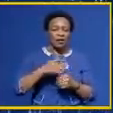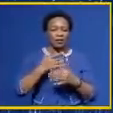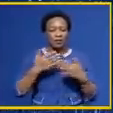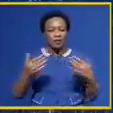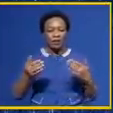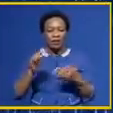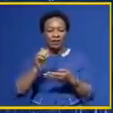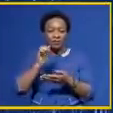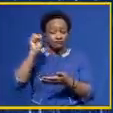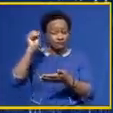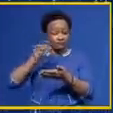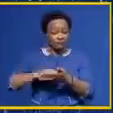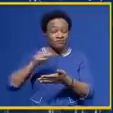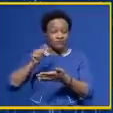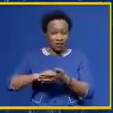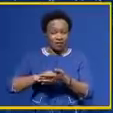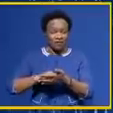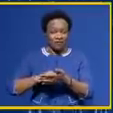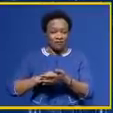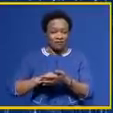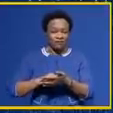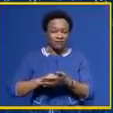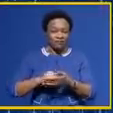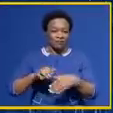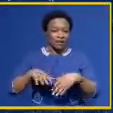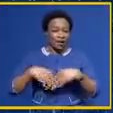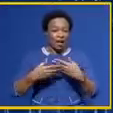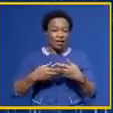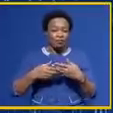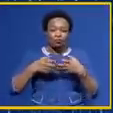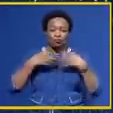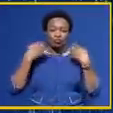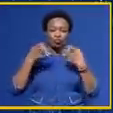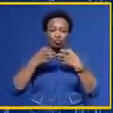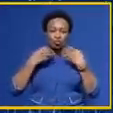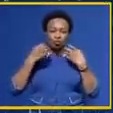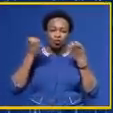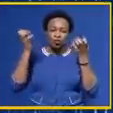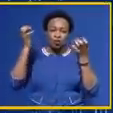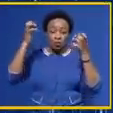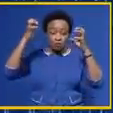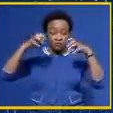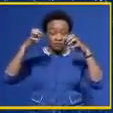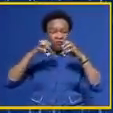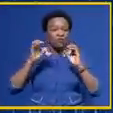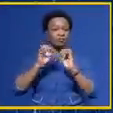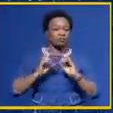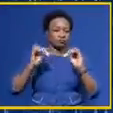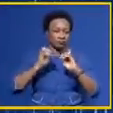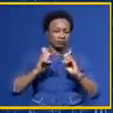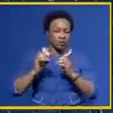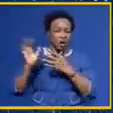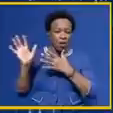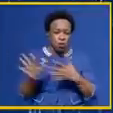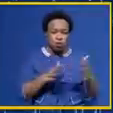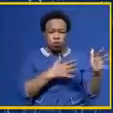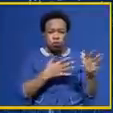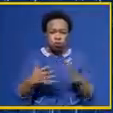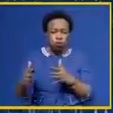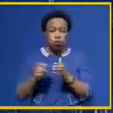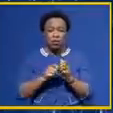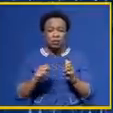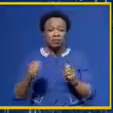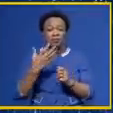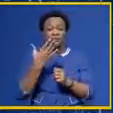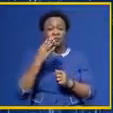kuwa na hali ya ukavu, na hapata kuwa na ngurumo za radi wala mvua katika maeneo yote, isipokuwa tu upepo bahari utavuma kwa kasi ya